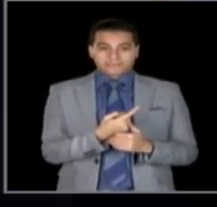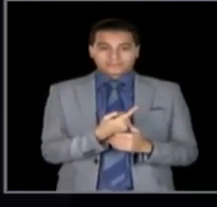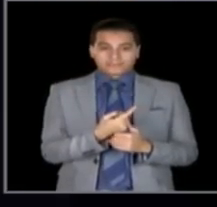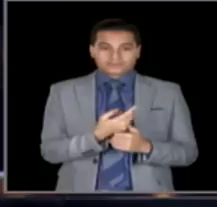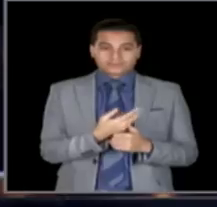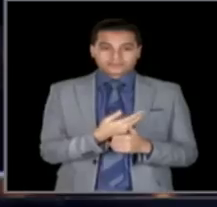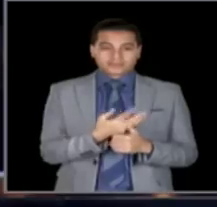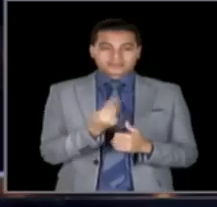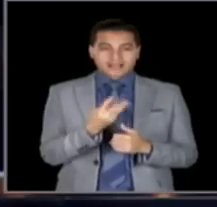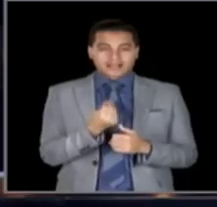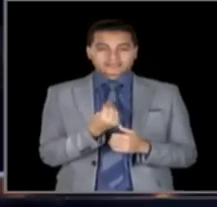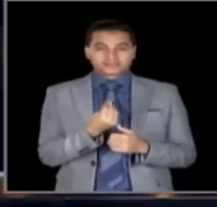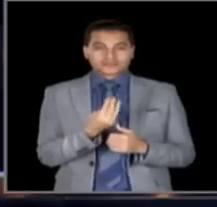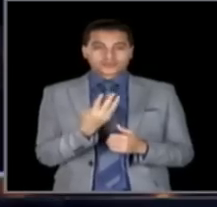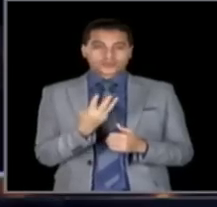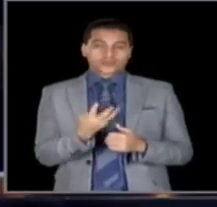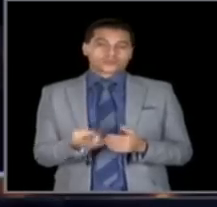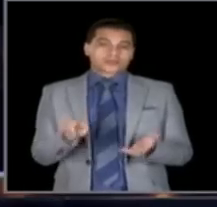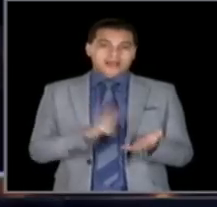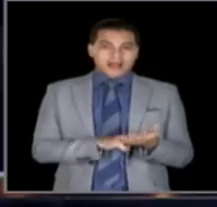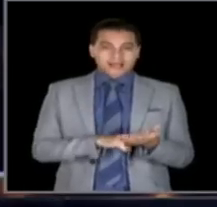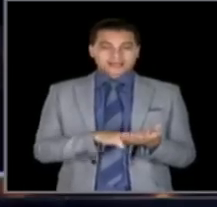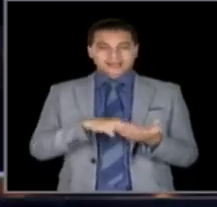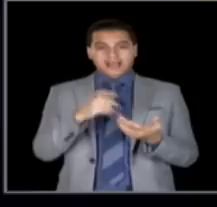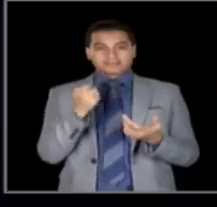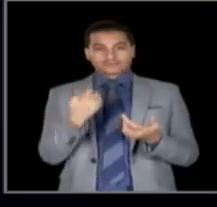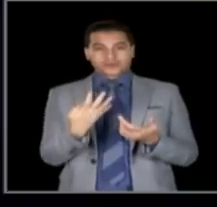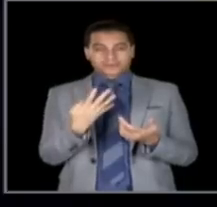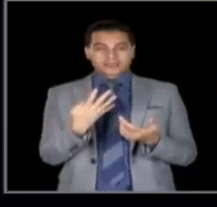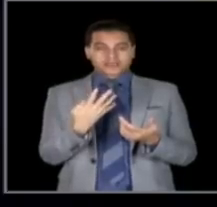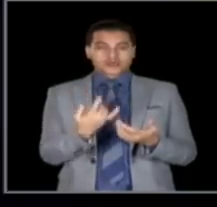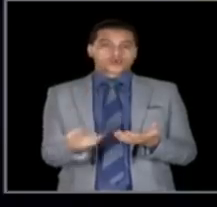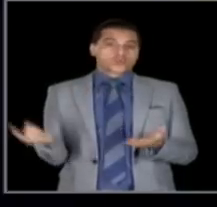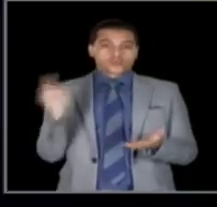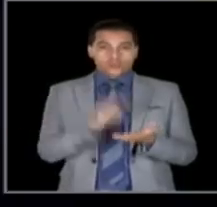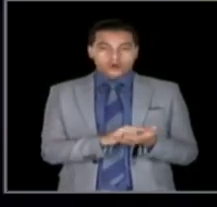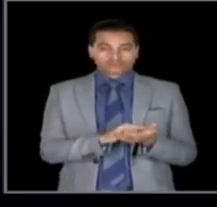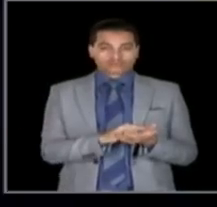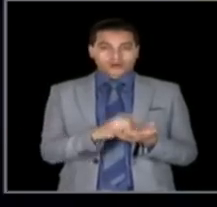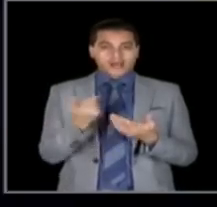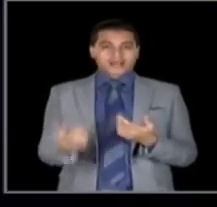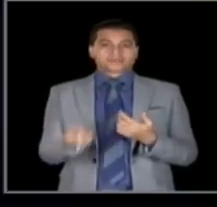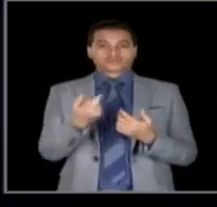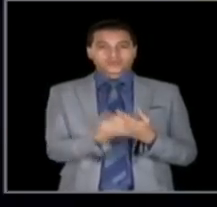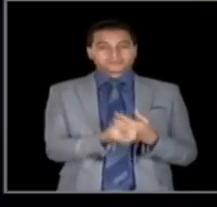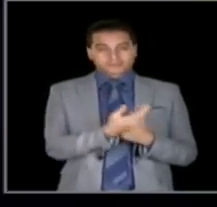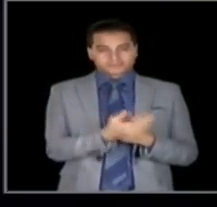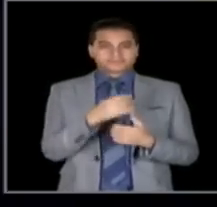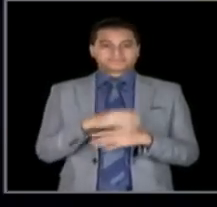30. 30 وثلاث إجابات صح؟ 45. بقيتوا 45 و10 نقط هدية،